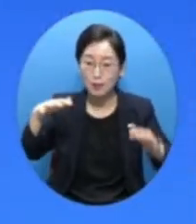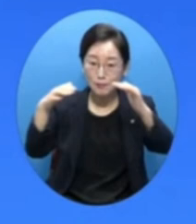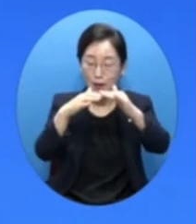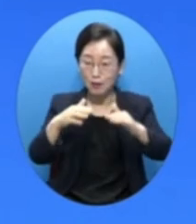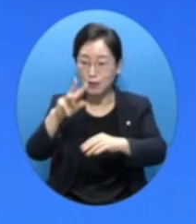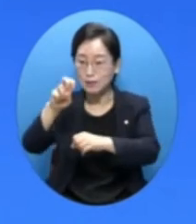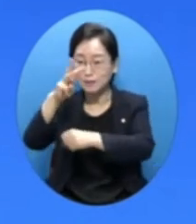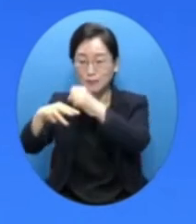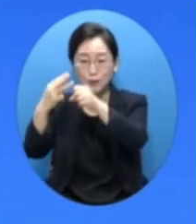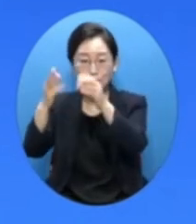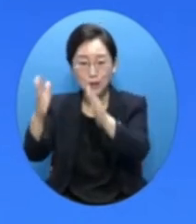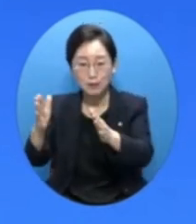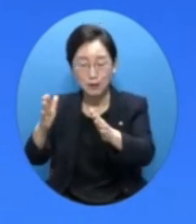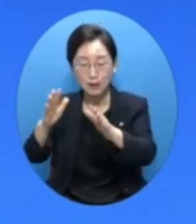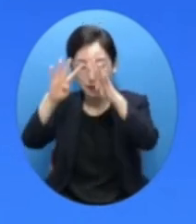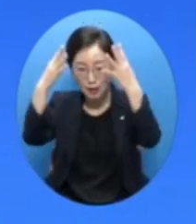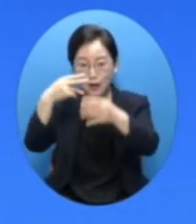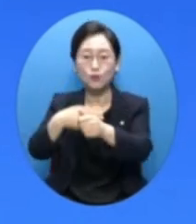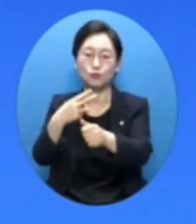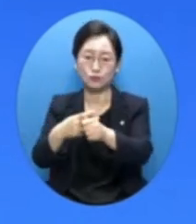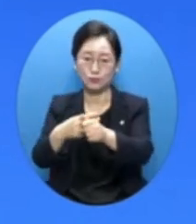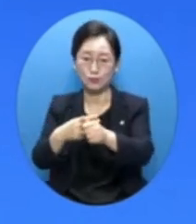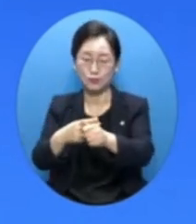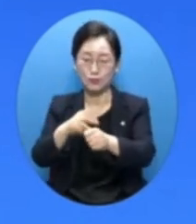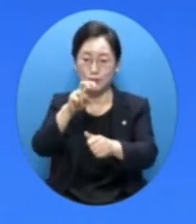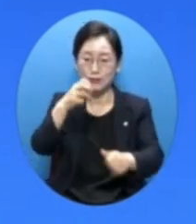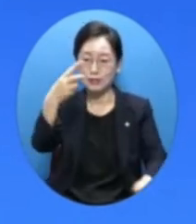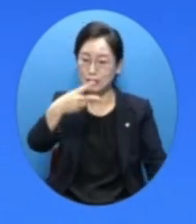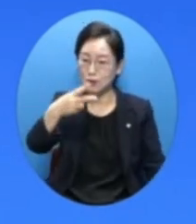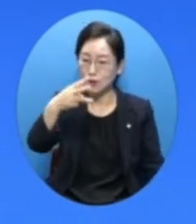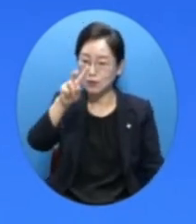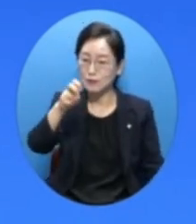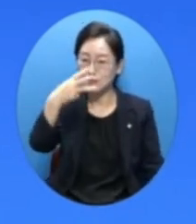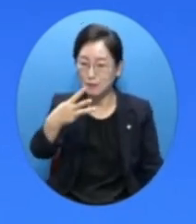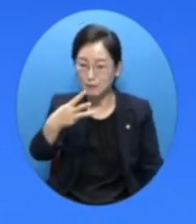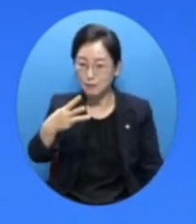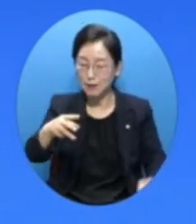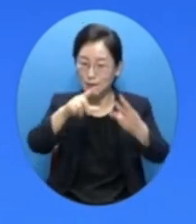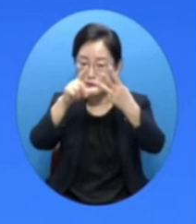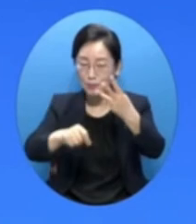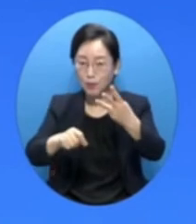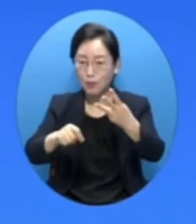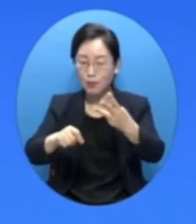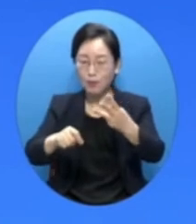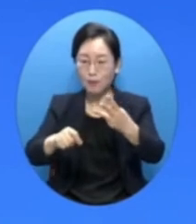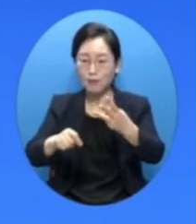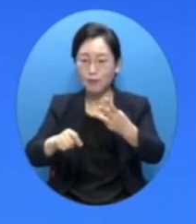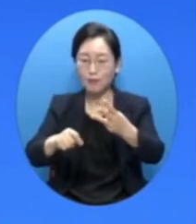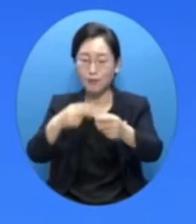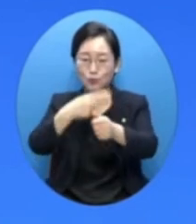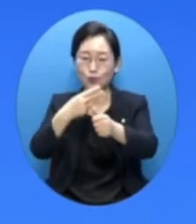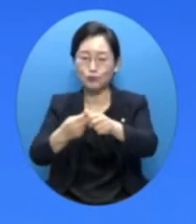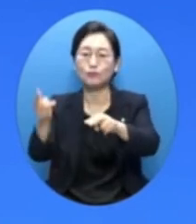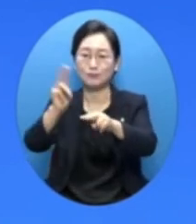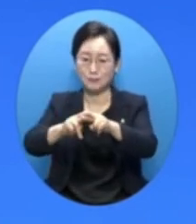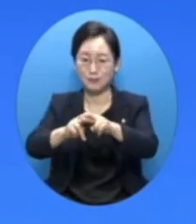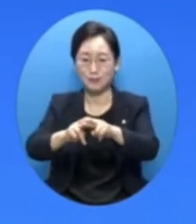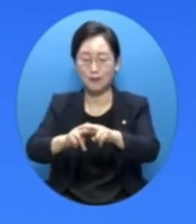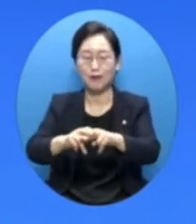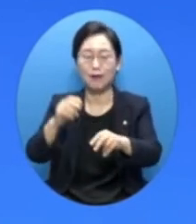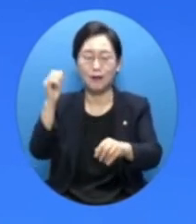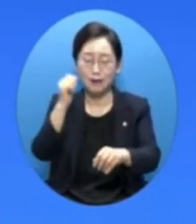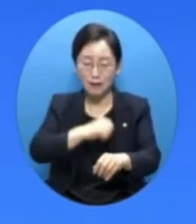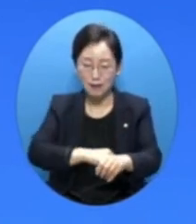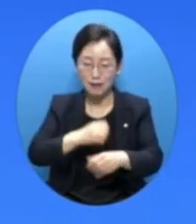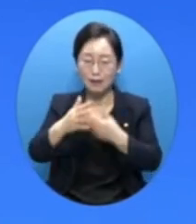됐고 23년 3월 달에 임명을 받았으니까 참 하나님이 나를 사랑하신다. 난 영원히 23살에 머물러